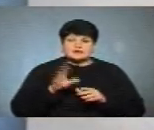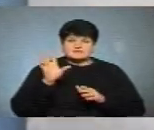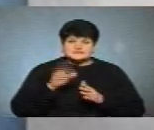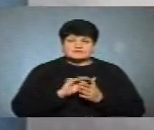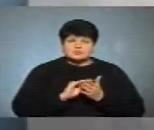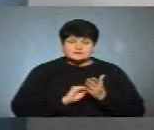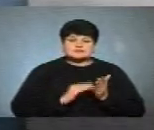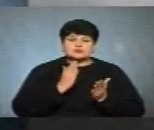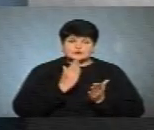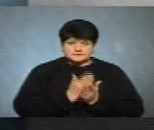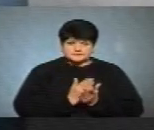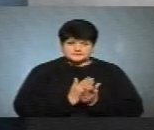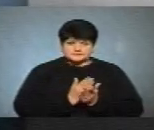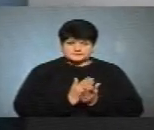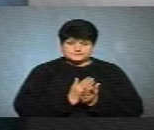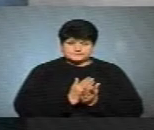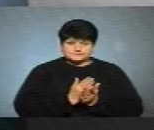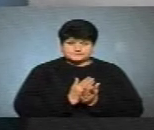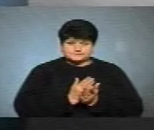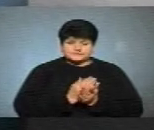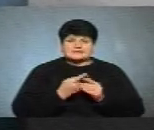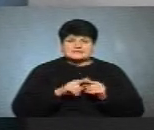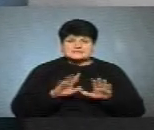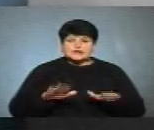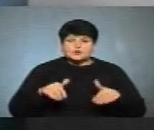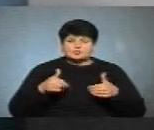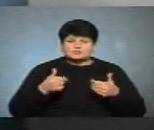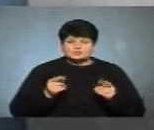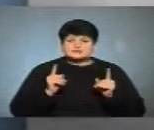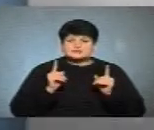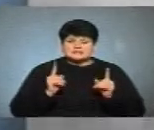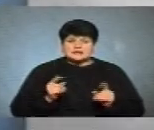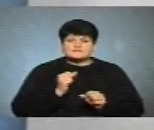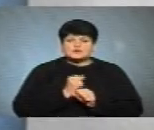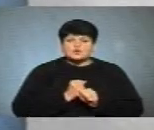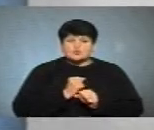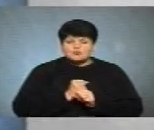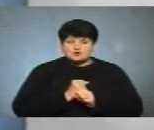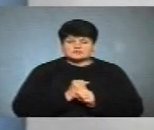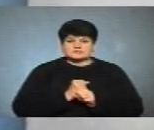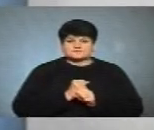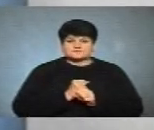описано. Це рекомендується навіть робота для того, щоб на